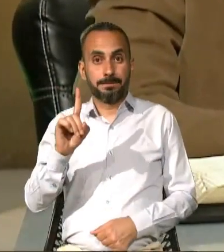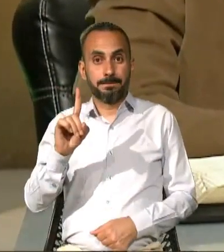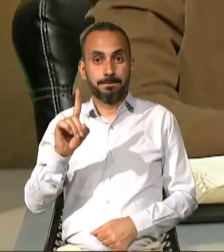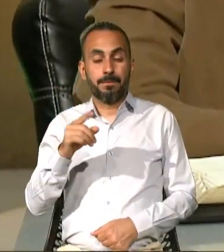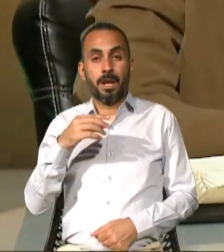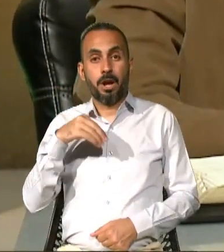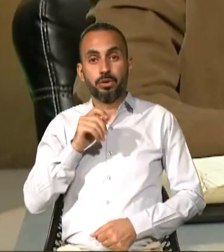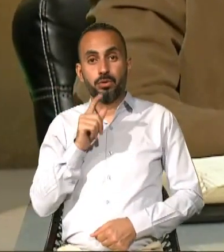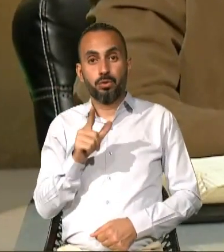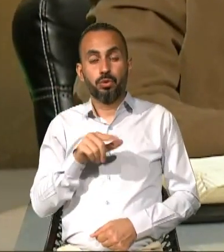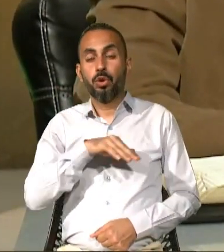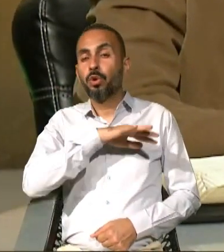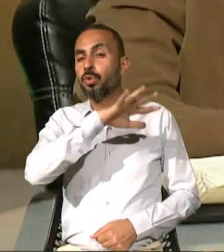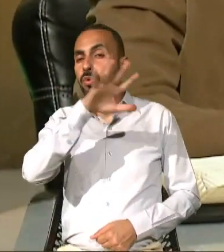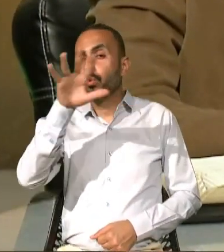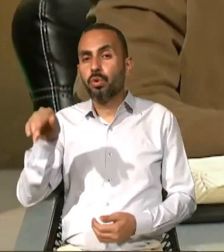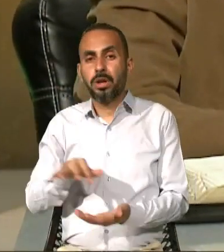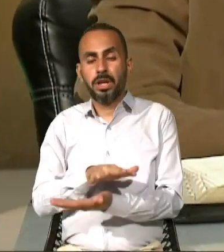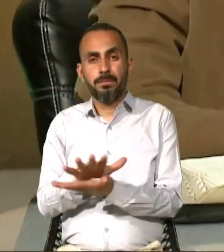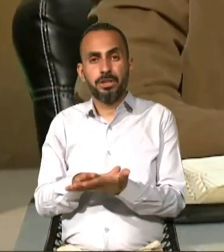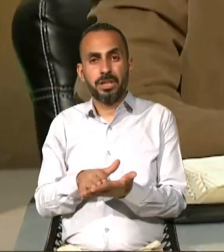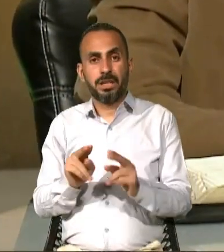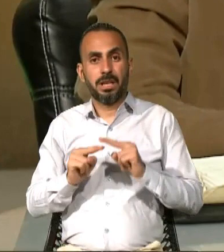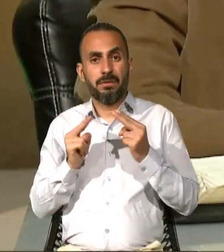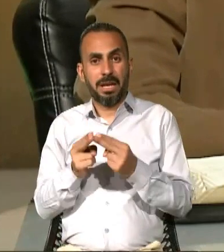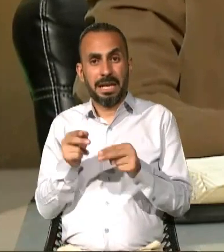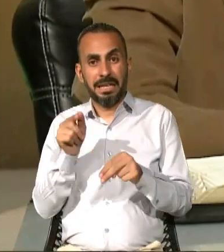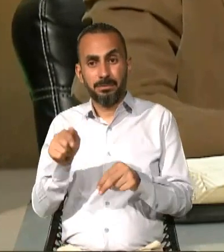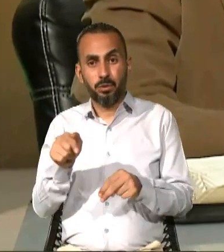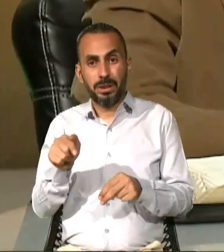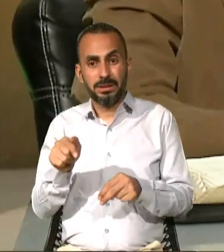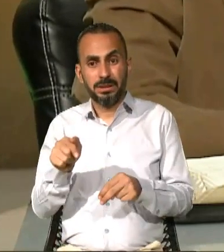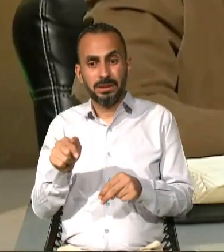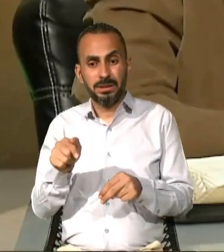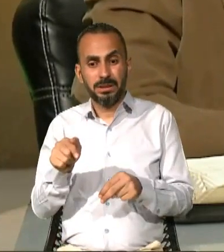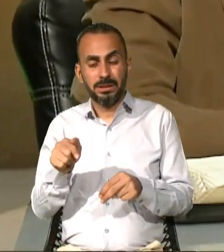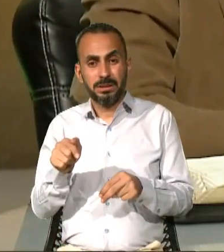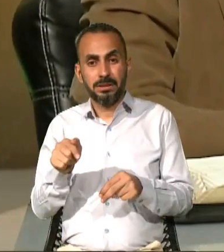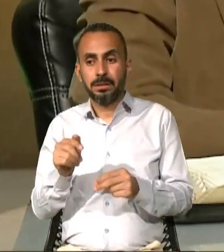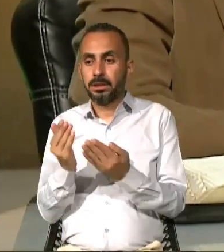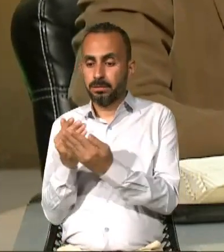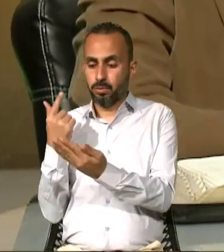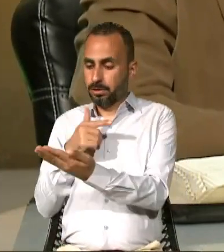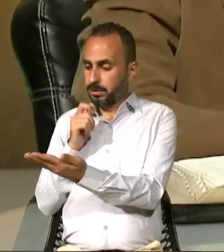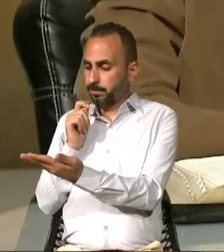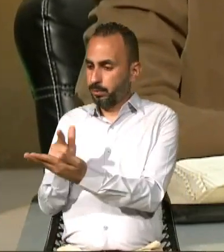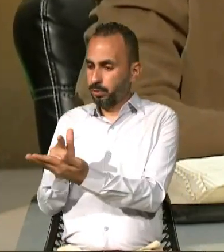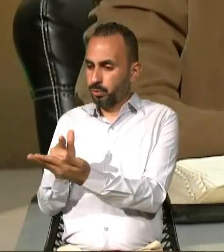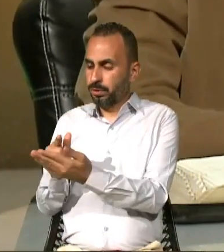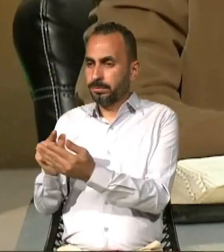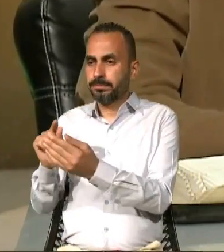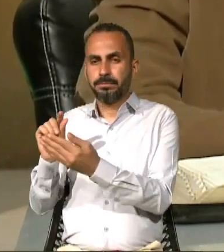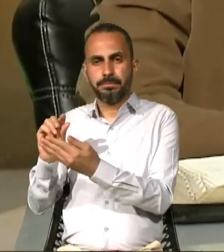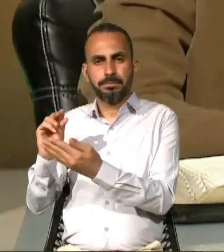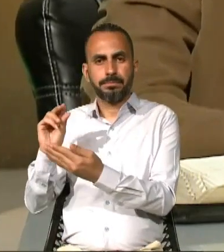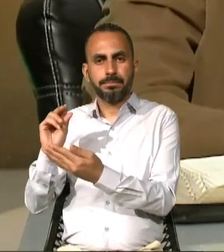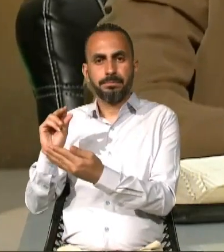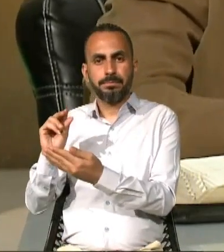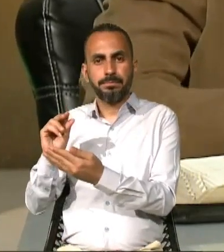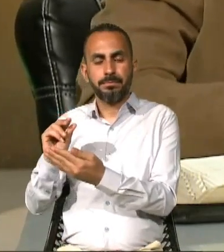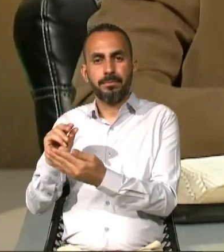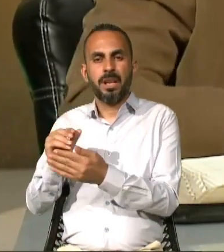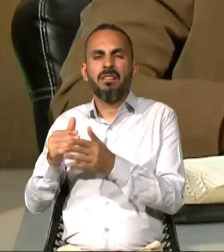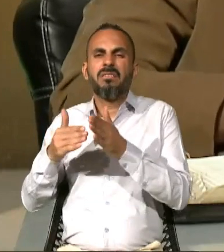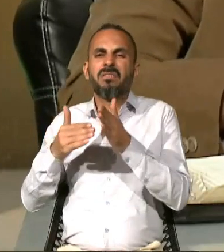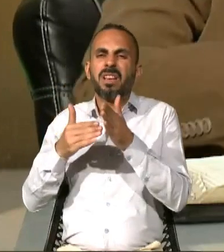فيها العالم بيتعرض لازمات شديده، ده اللي اتكلم عنه الكتاب المقدس في كل اجزائه، انه باقتراب نهايه